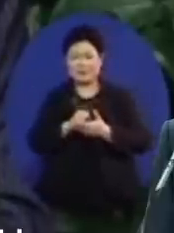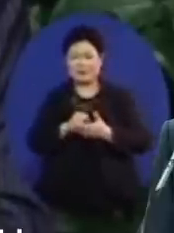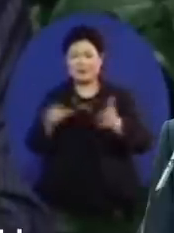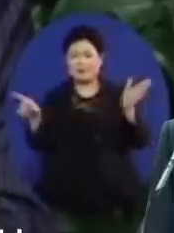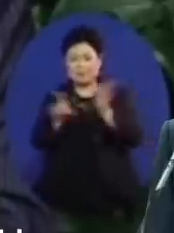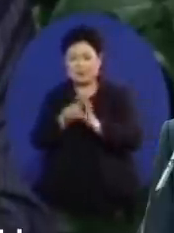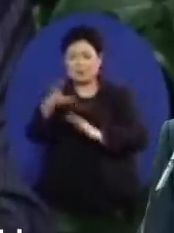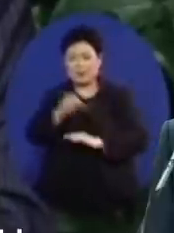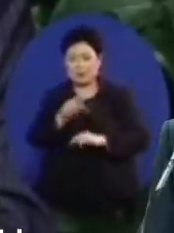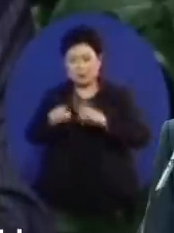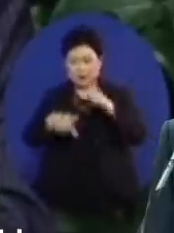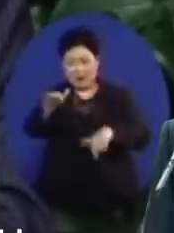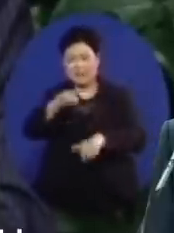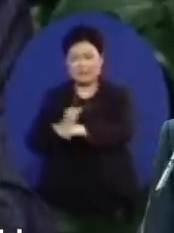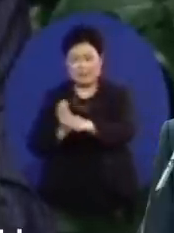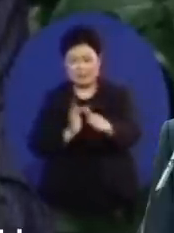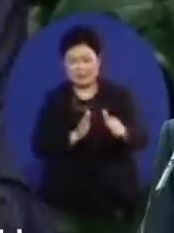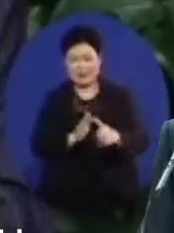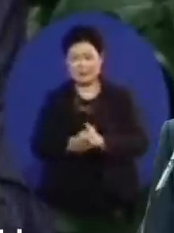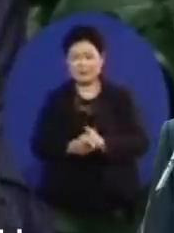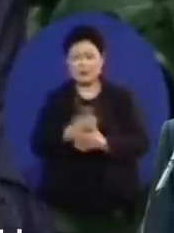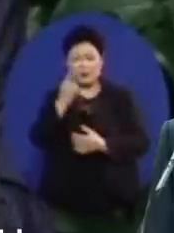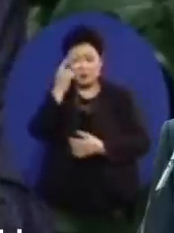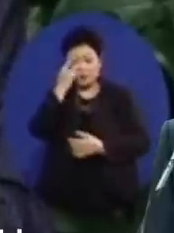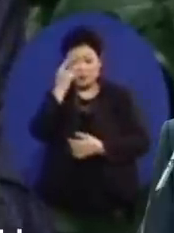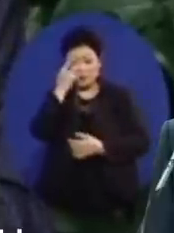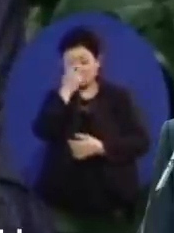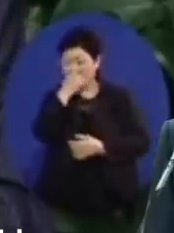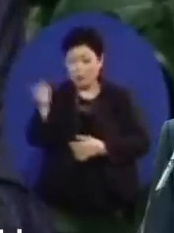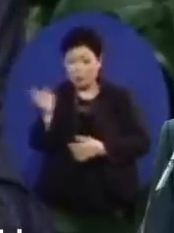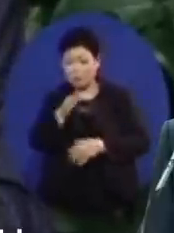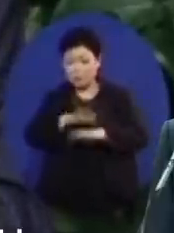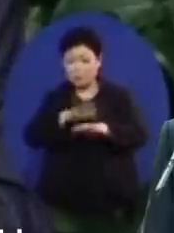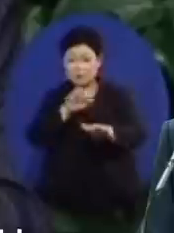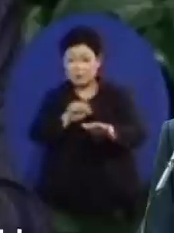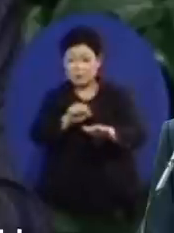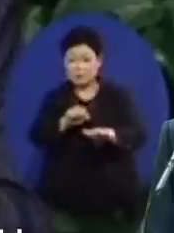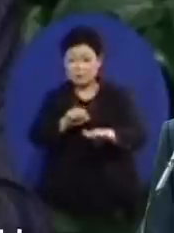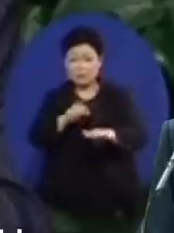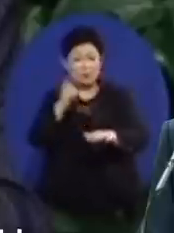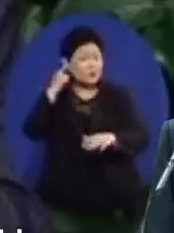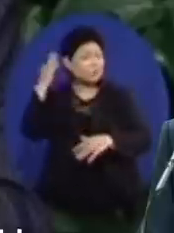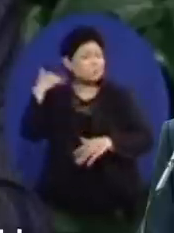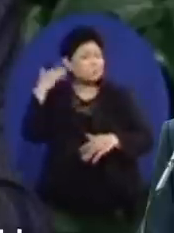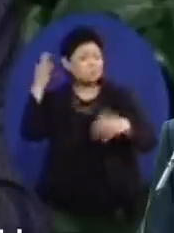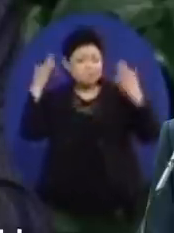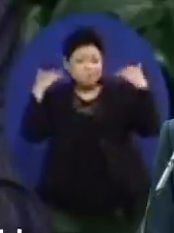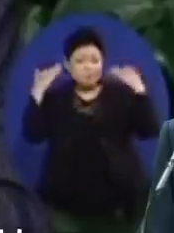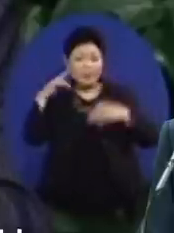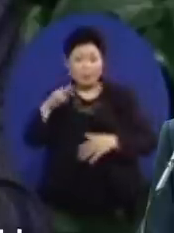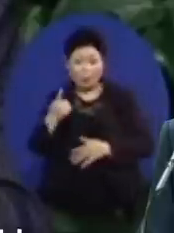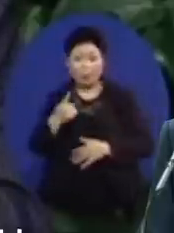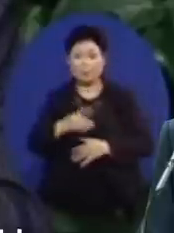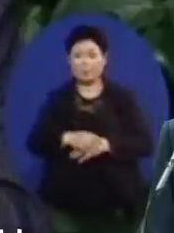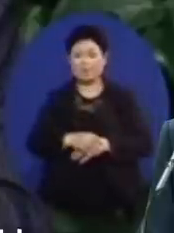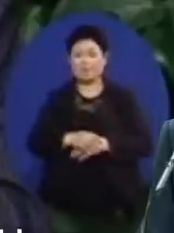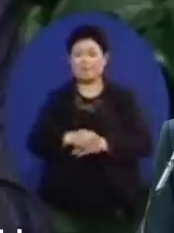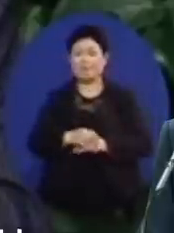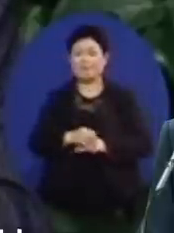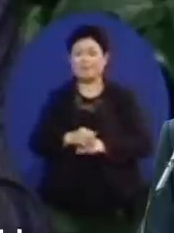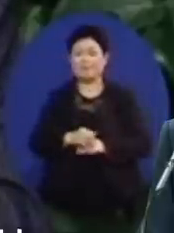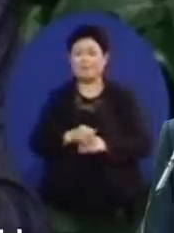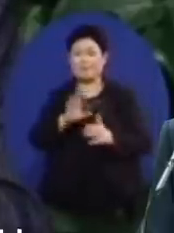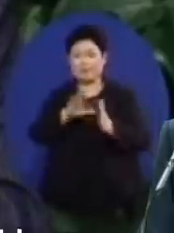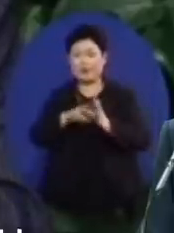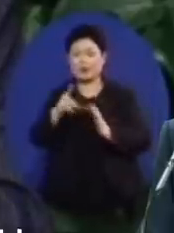믿음으로 나가십시오. 눈에는 아무 증거 안 보이고 귀에는 아무 소리 안 들리고 손에는 잡히는 없고 귀에는 안 들리는